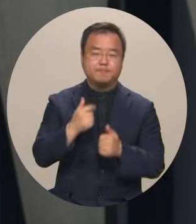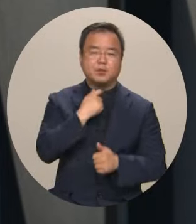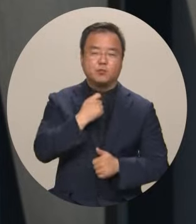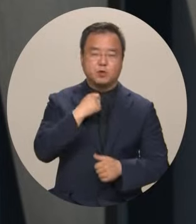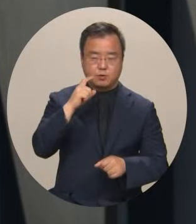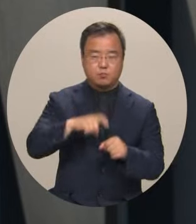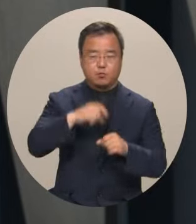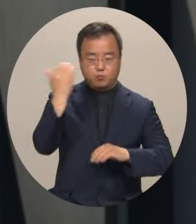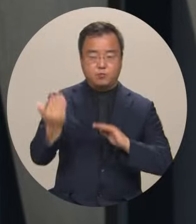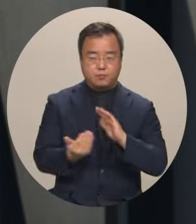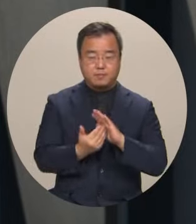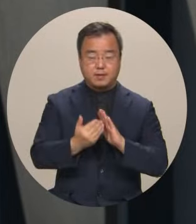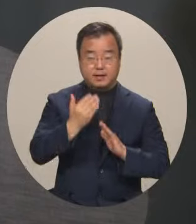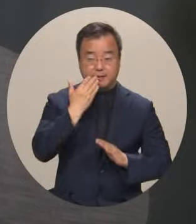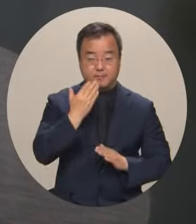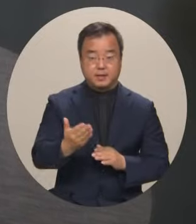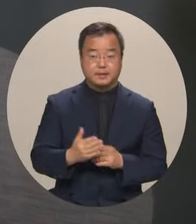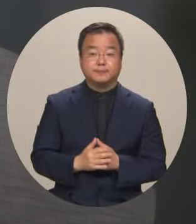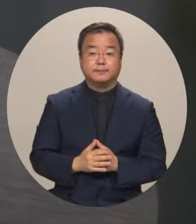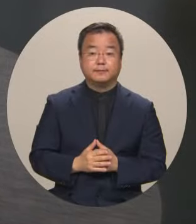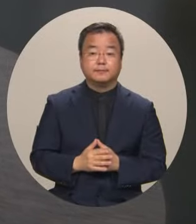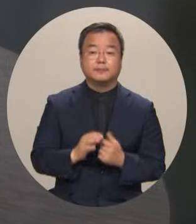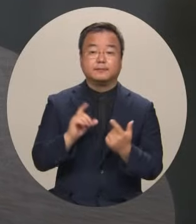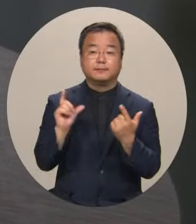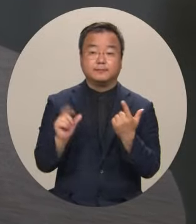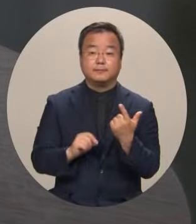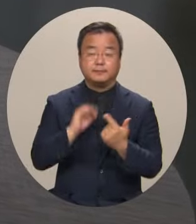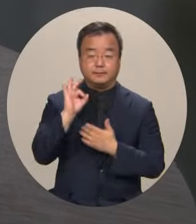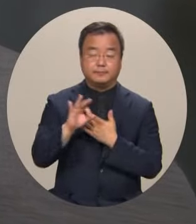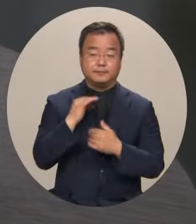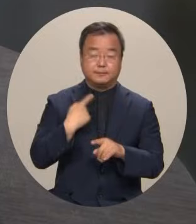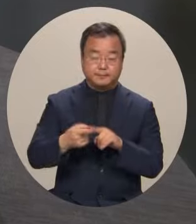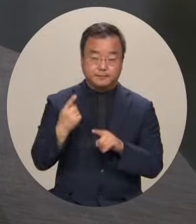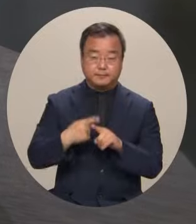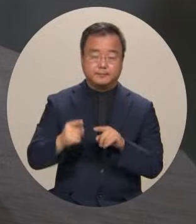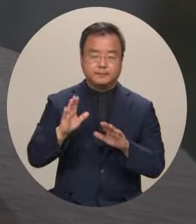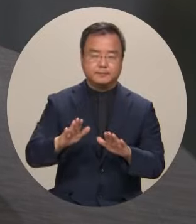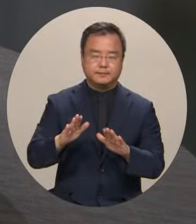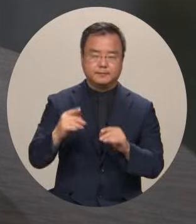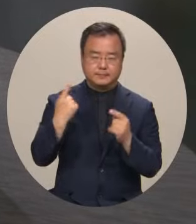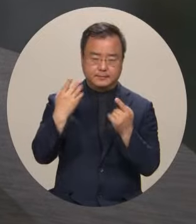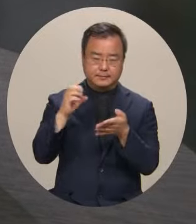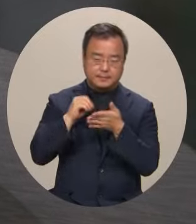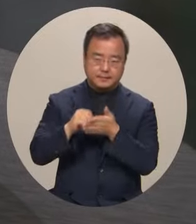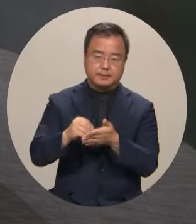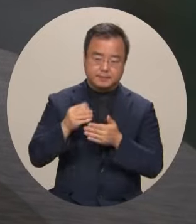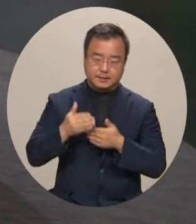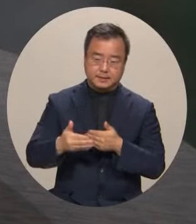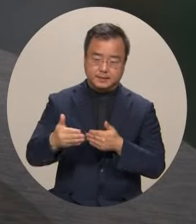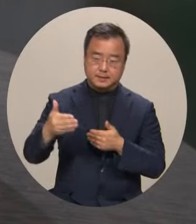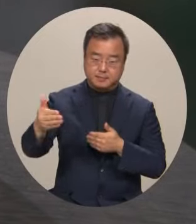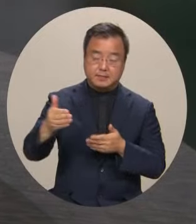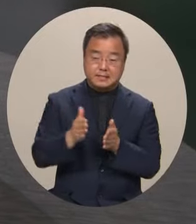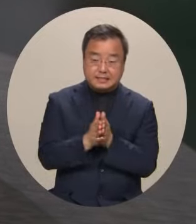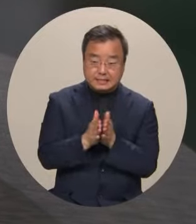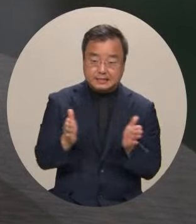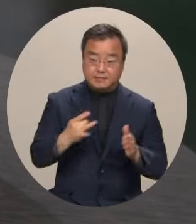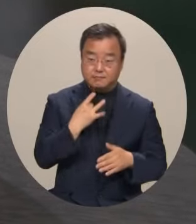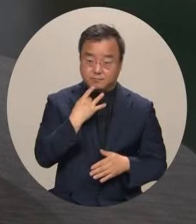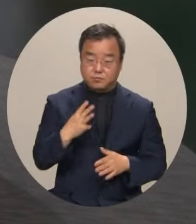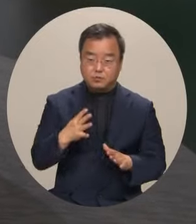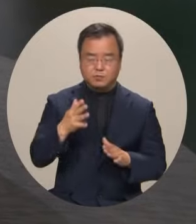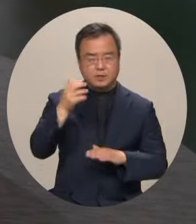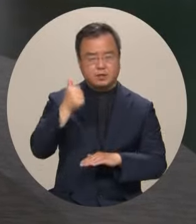않을까 생각합니다네 6월 모의 평가는 어디까지나 입시의 시작 단계입니다이 지나치게 결과에 낙담하지 말고이